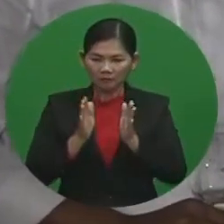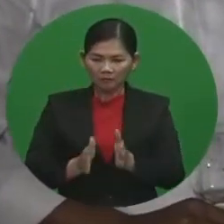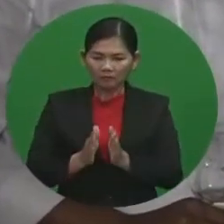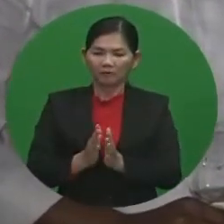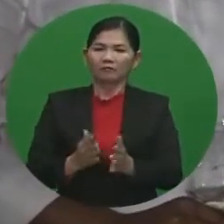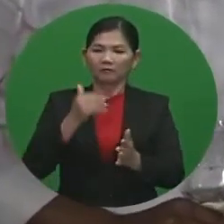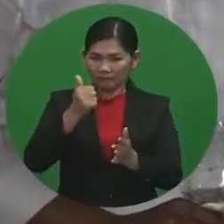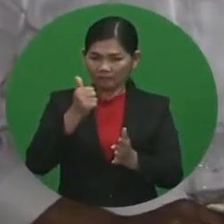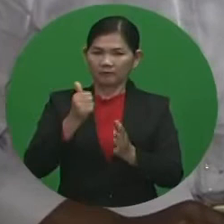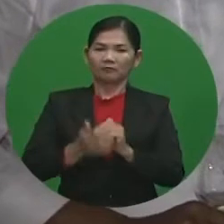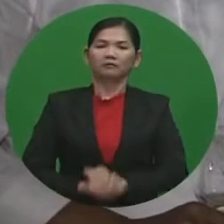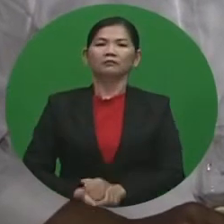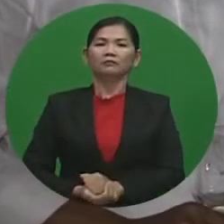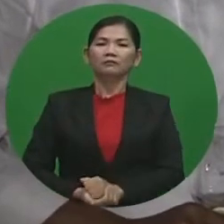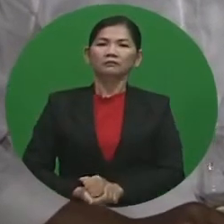វាប្រសើរជាង